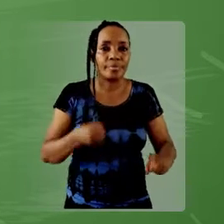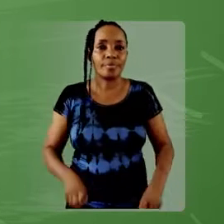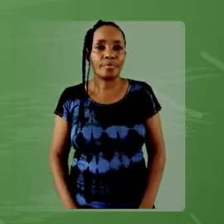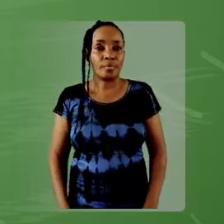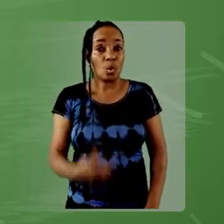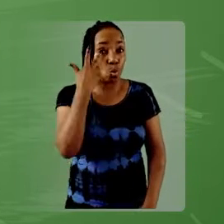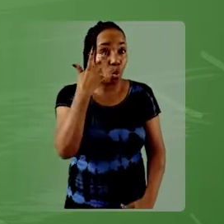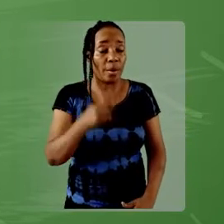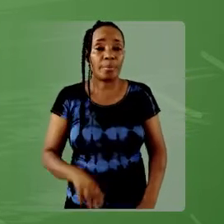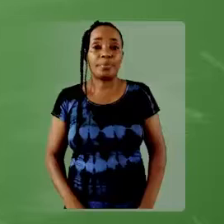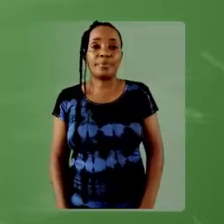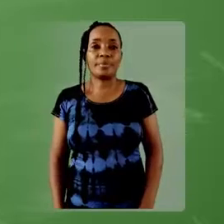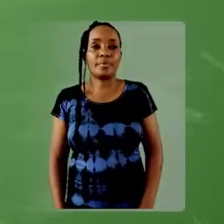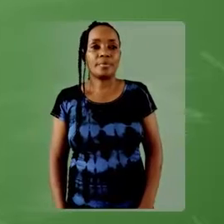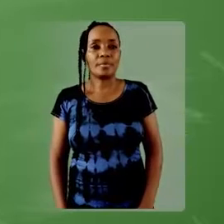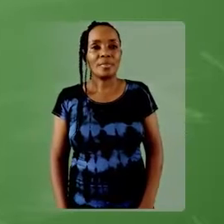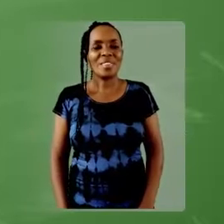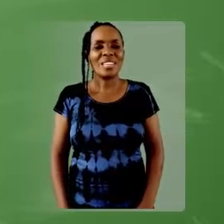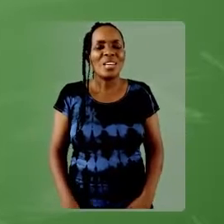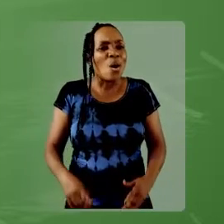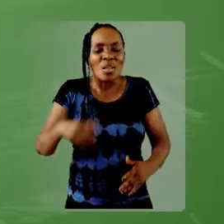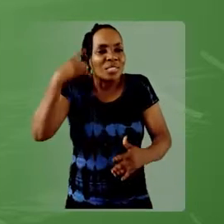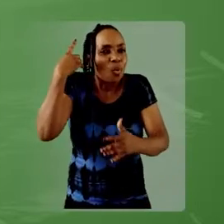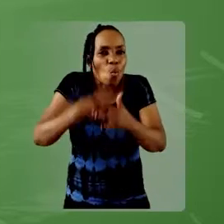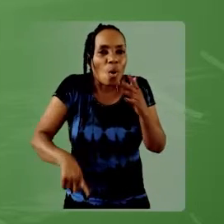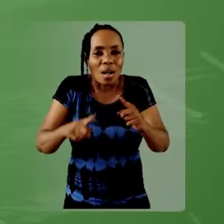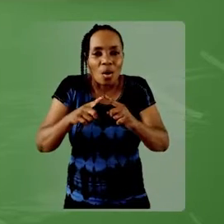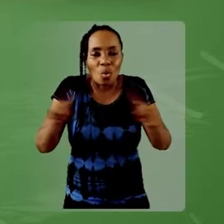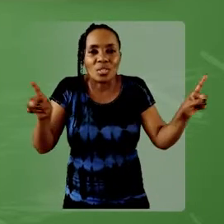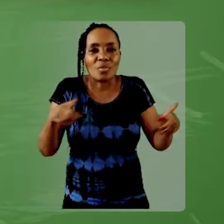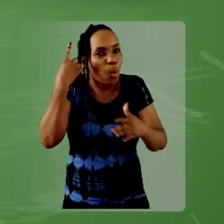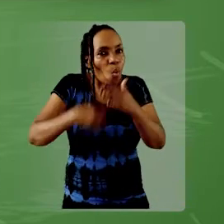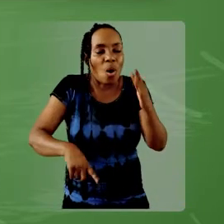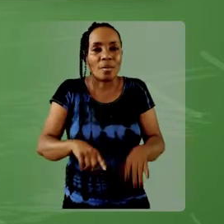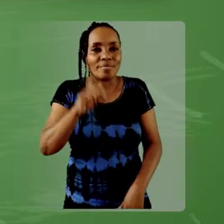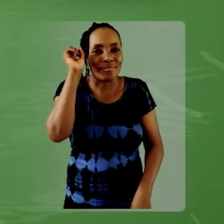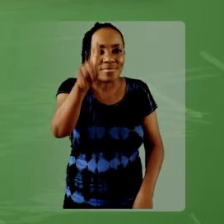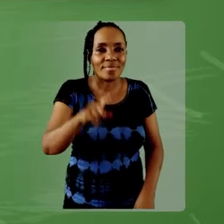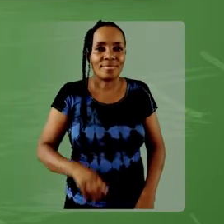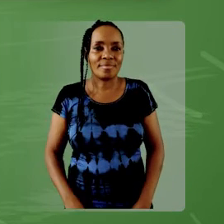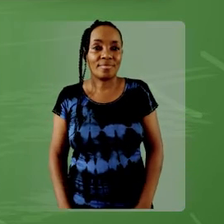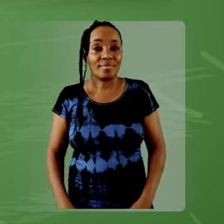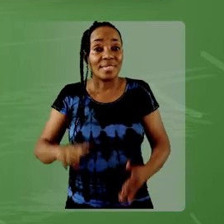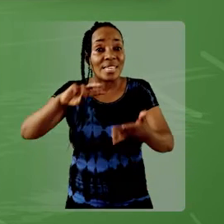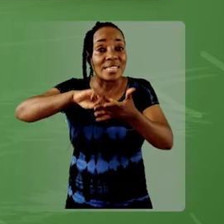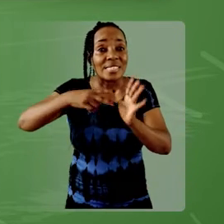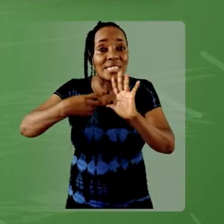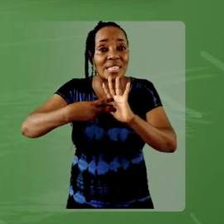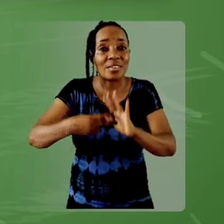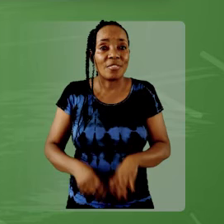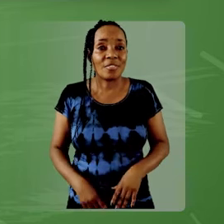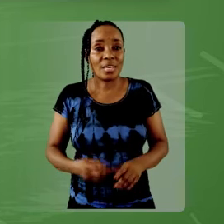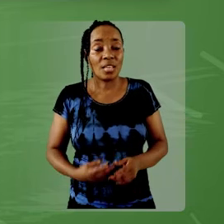Les élèves, quand parle-t-on de court-circuit? Il y a court-circuit lorsque 2